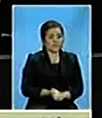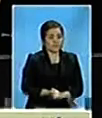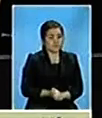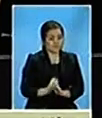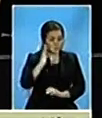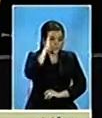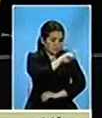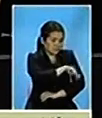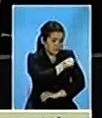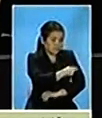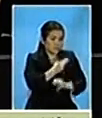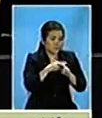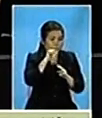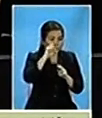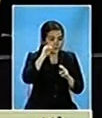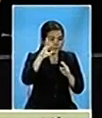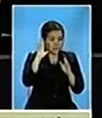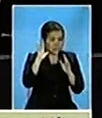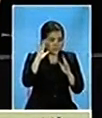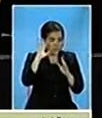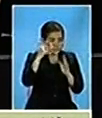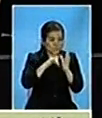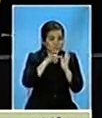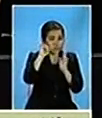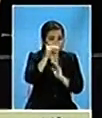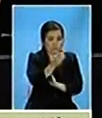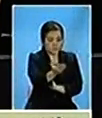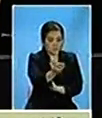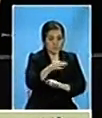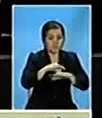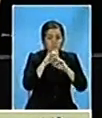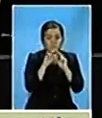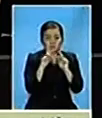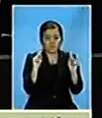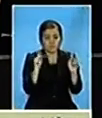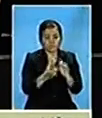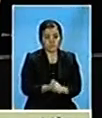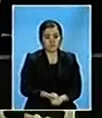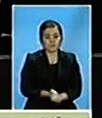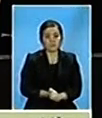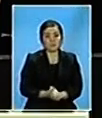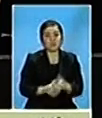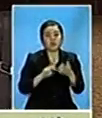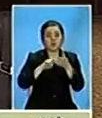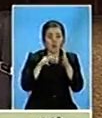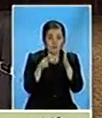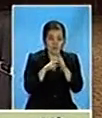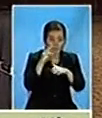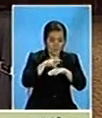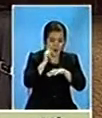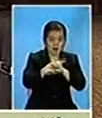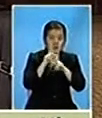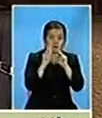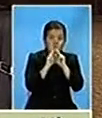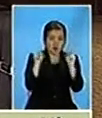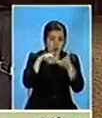ยนะครับ คุณญาติท่านประธานครับพลอากาศตรีเฉลิมชัยเครืองามในฐานะกรรมาธิการความหมายที่ท่านประธานคณะกรรมาธิการกล่าว